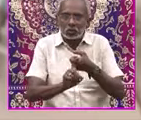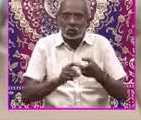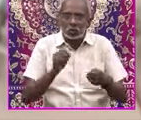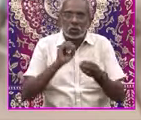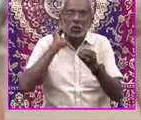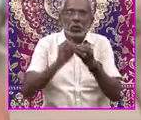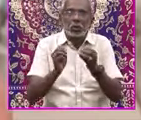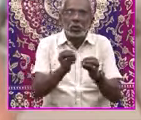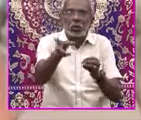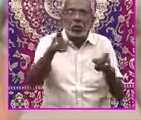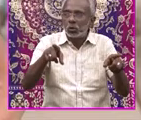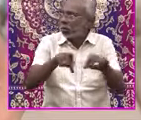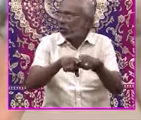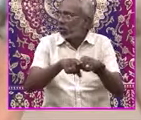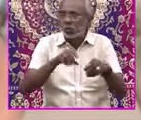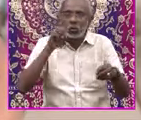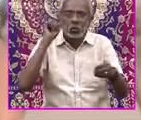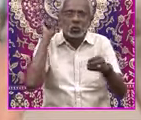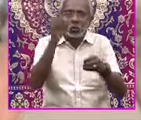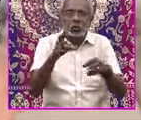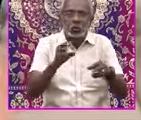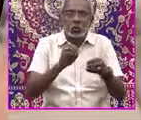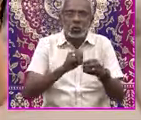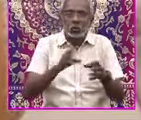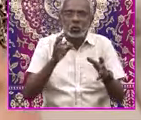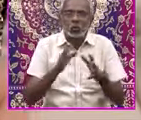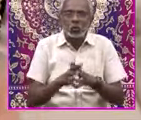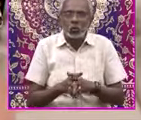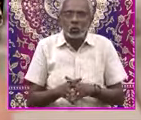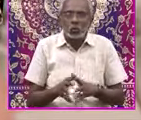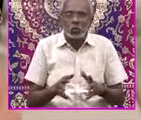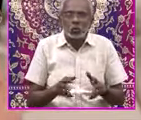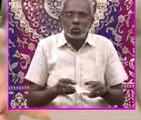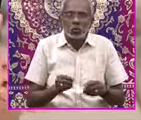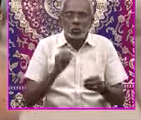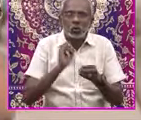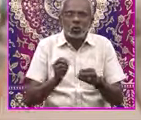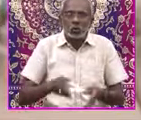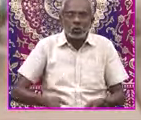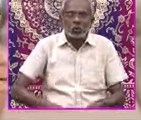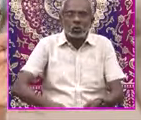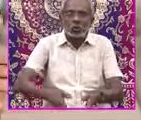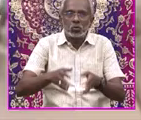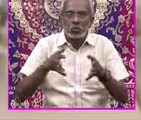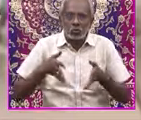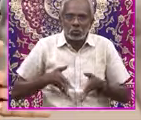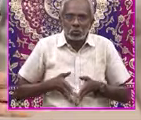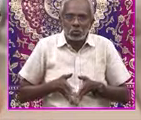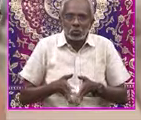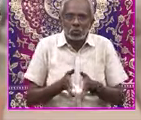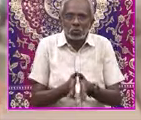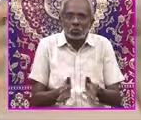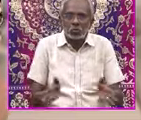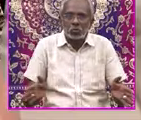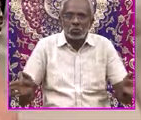அஞ்சினர். நெருப்பு என்ன பண்ணும், அப்படியே இடைவிடாம பரவி வரும். அதே மாதிரி அந்த போர்படை ஒன்றுக்கொன்று இடைவெளியே